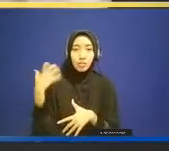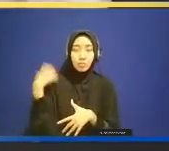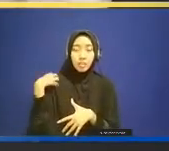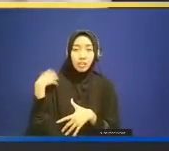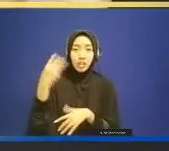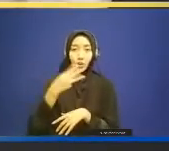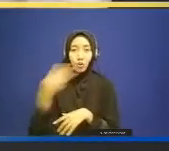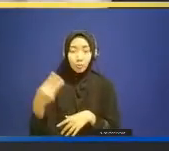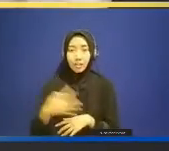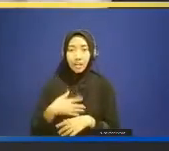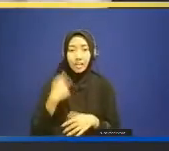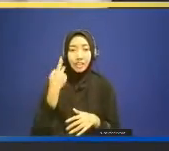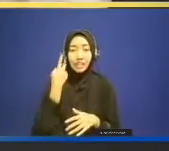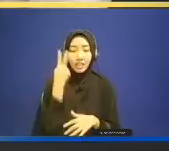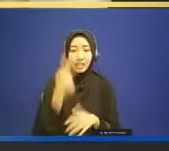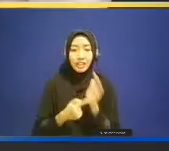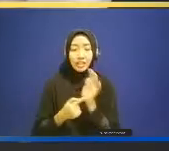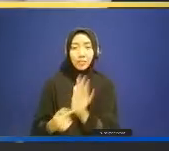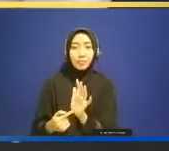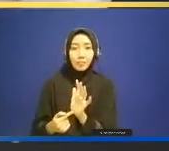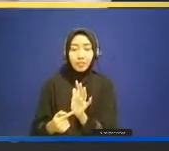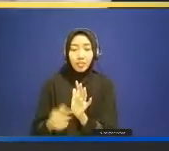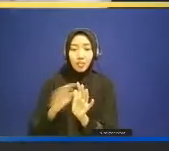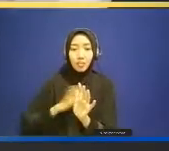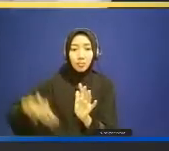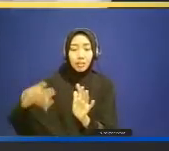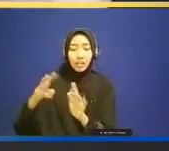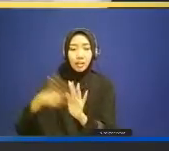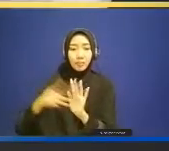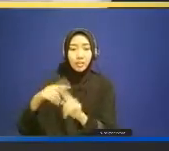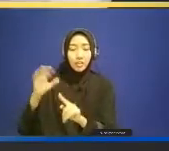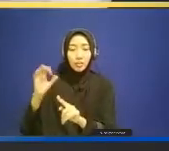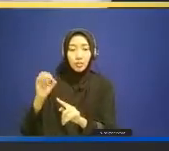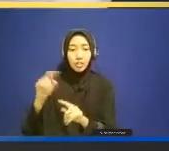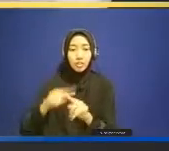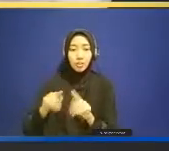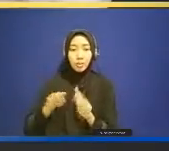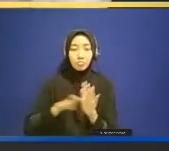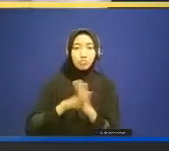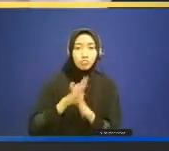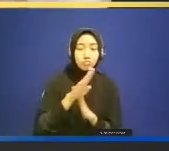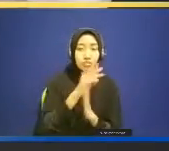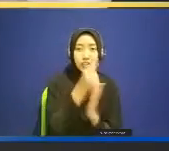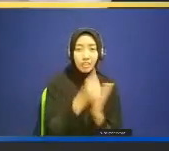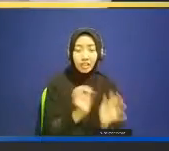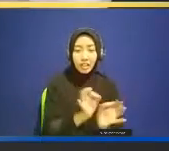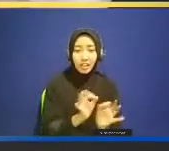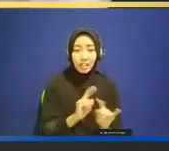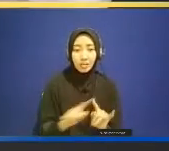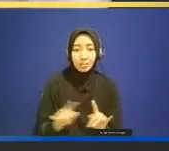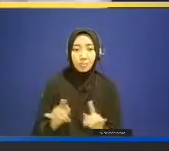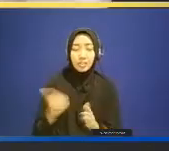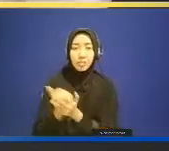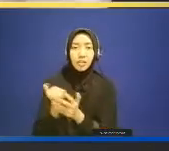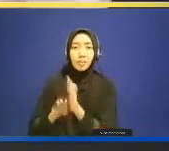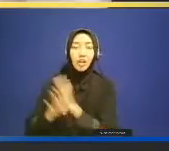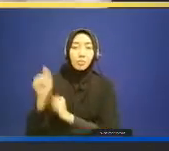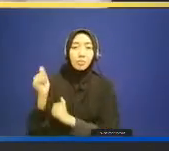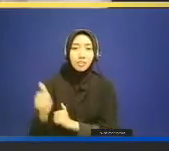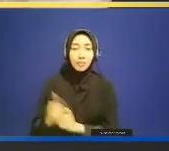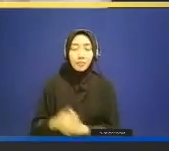review itu yang kita Tunjukkan bahwa kalau dipindah ke emio tanpa menaikkan rating itu sebetulnya revenuenya bisa naik